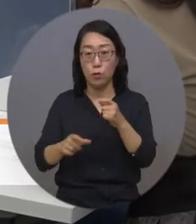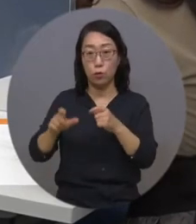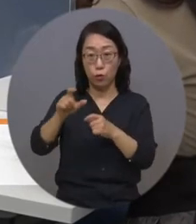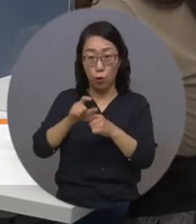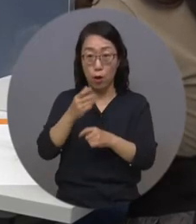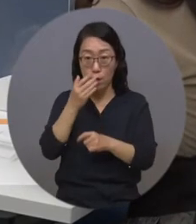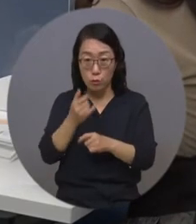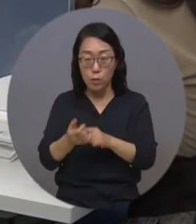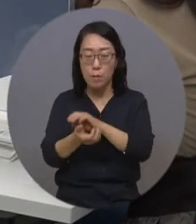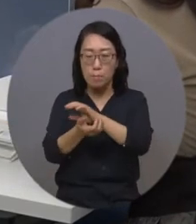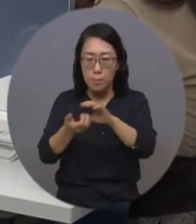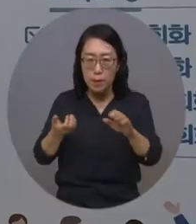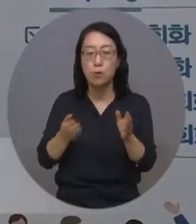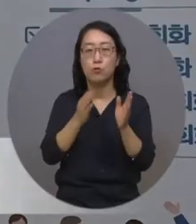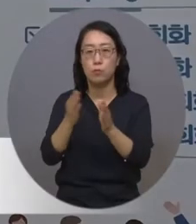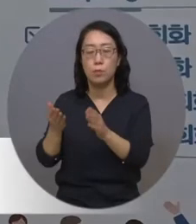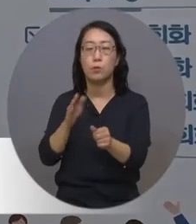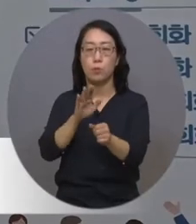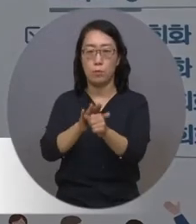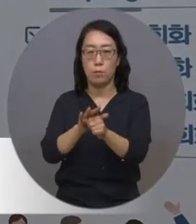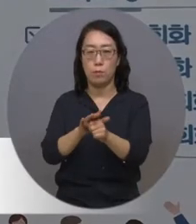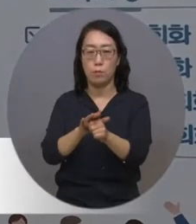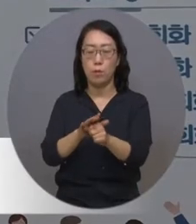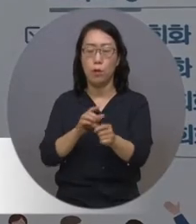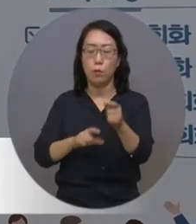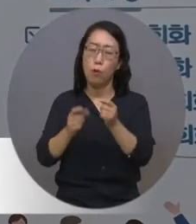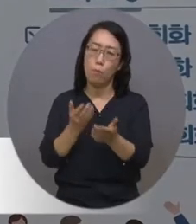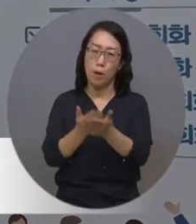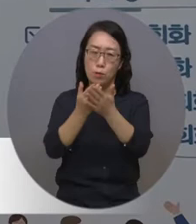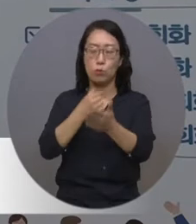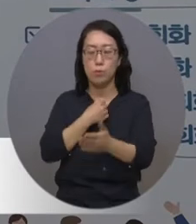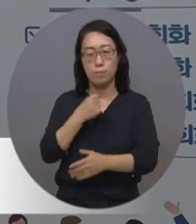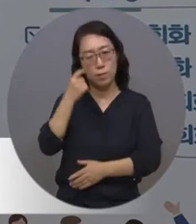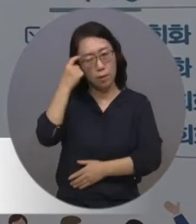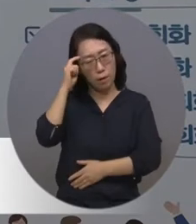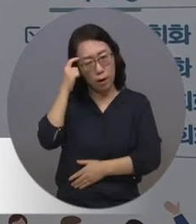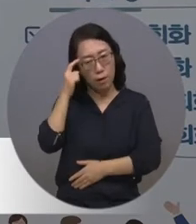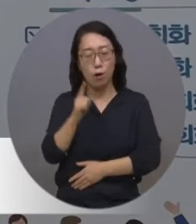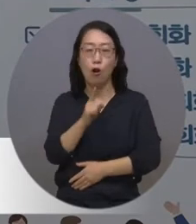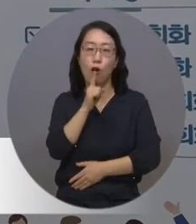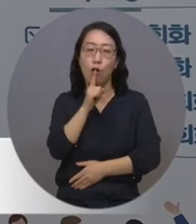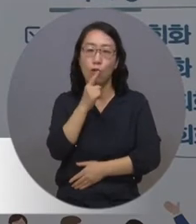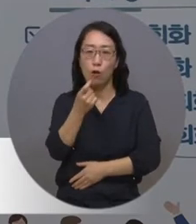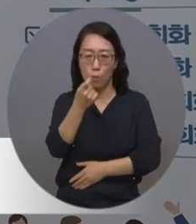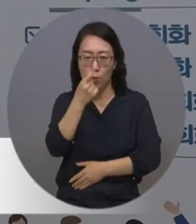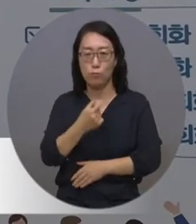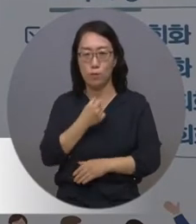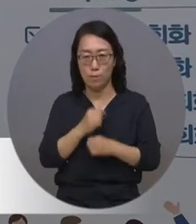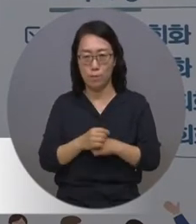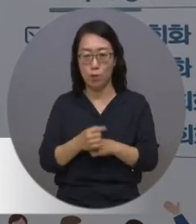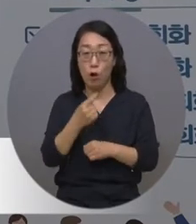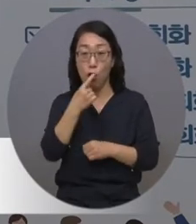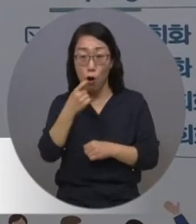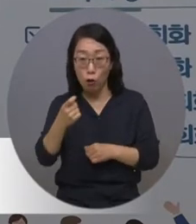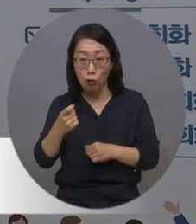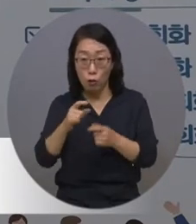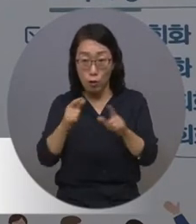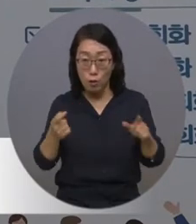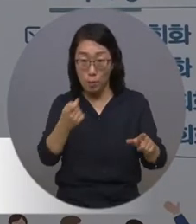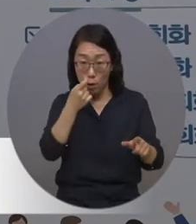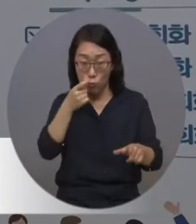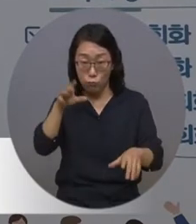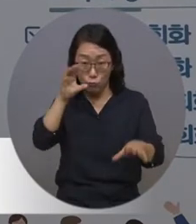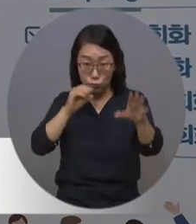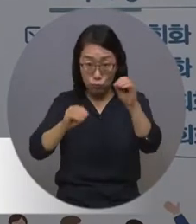단단히 준비하도록 돕습니다. 발전을 하고 싶다는 생각이 들었는데 그중에 하나가 어학이라는 생각을 했어요. 그래서 어학 공부를 하면